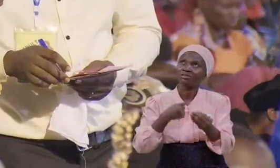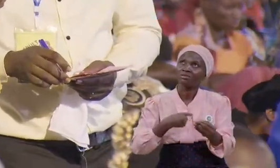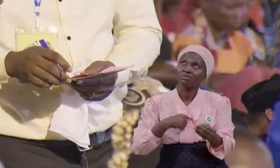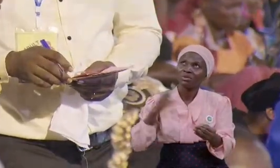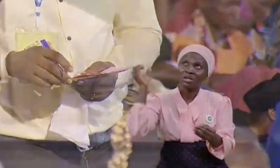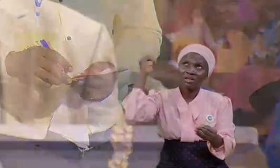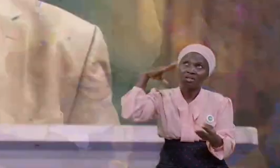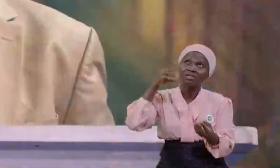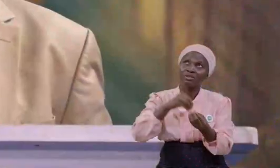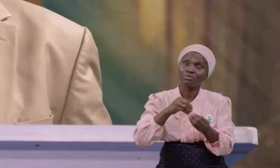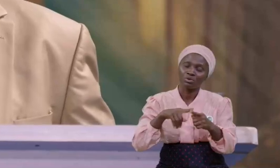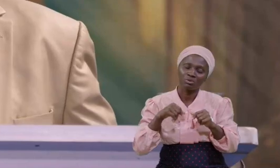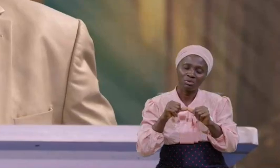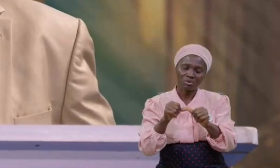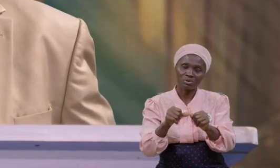jusqu'à ce jour-là.